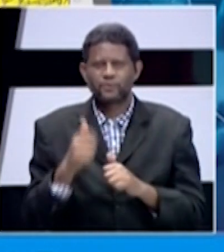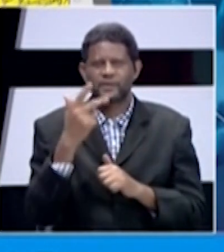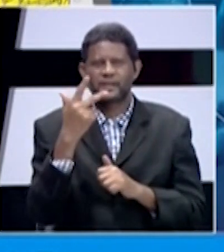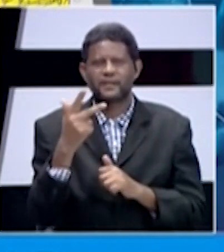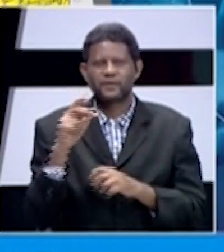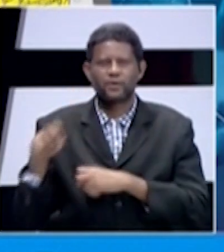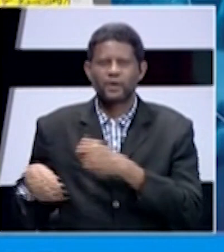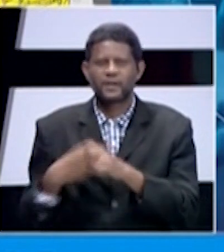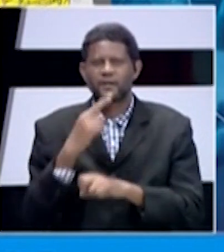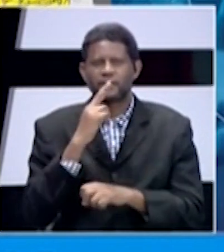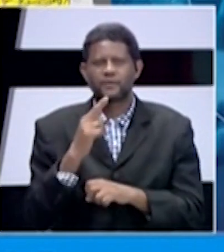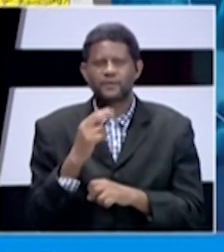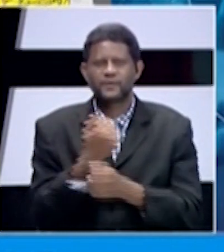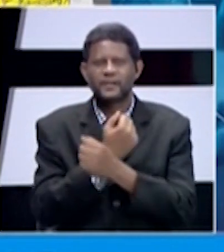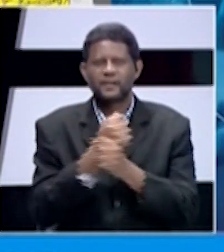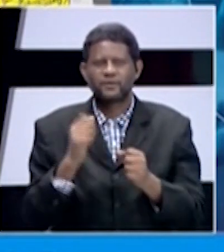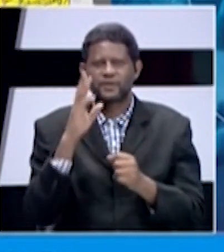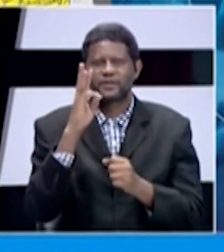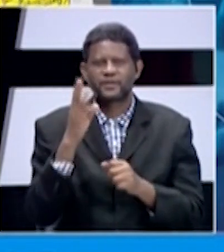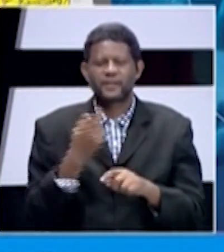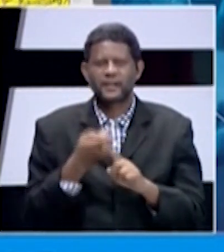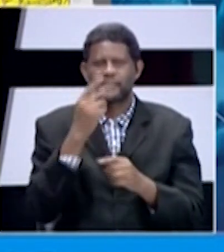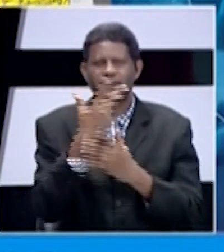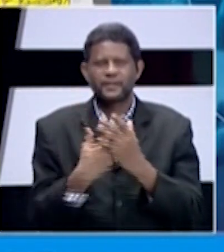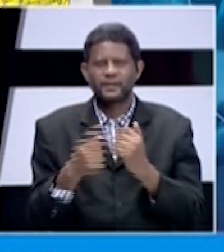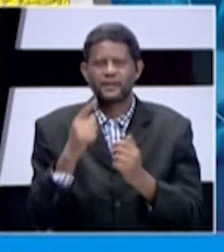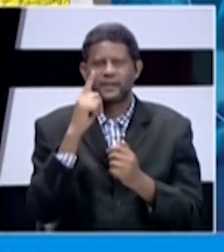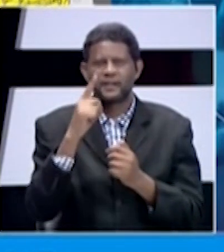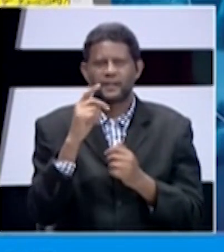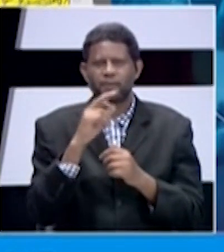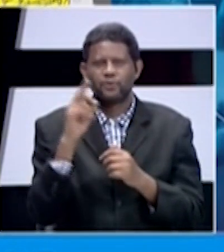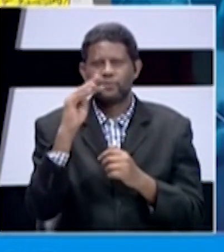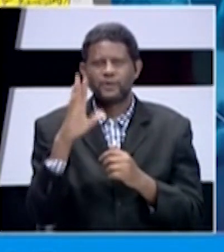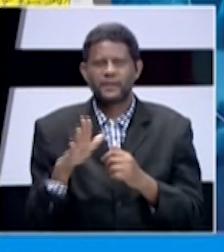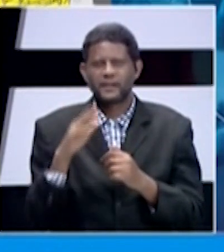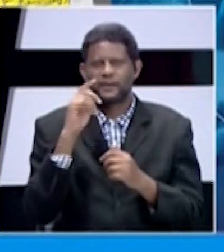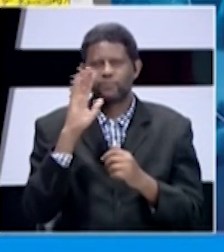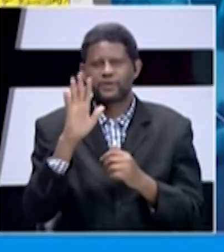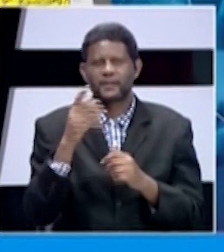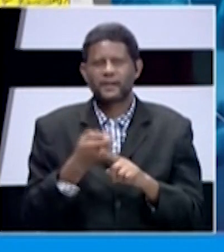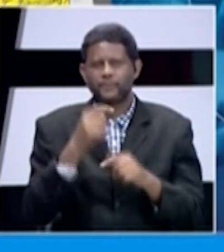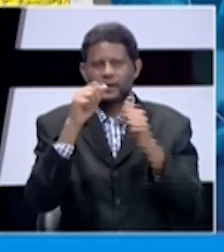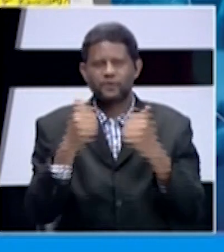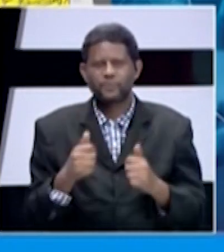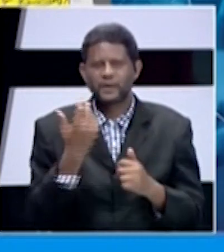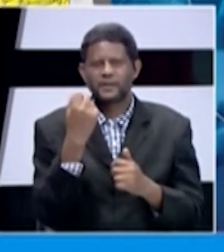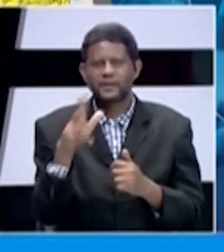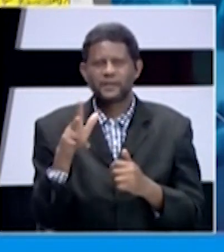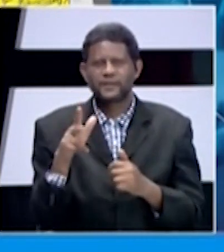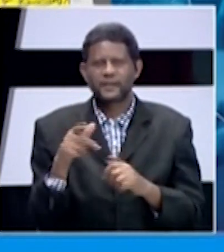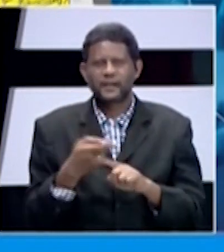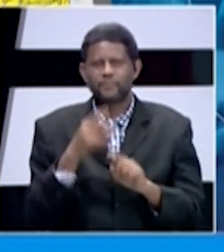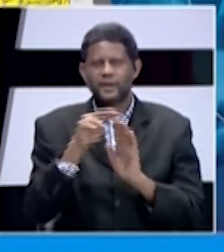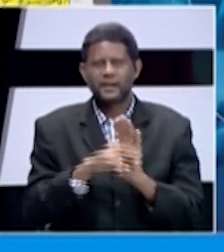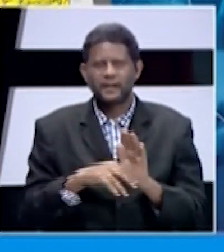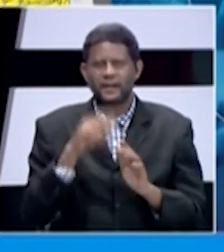3 ወገናት እዮም። ዝድሓኑ 6 ካብ ሽረ፣ 1 ካብ ሑመራ፣ 5 ካብ ኣክሱም፣ 13 ካብ መቐለ፣